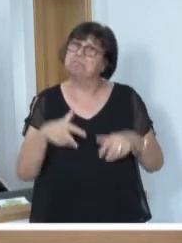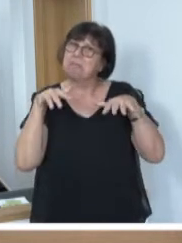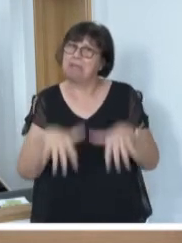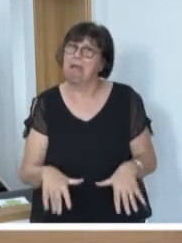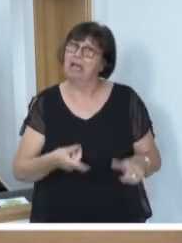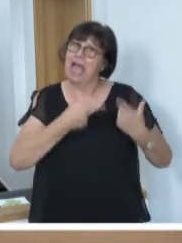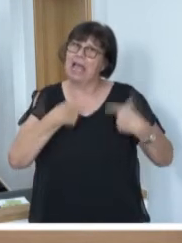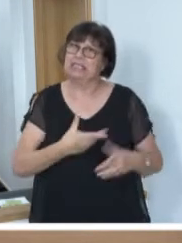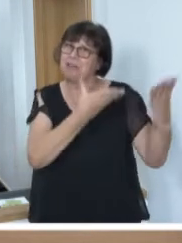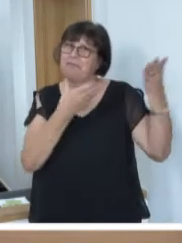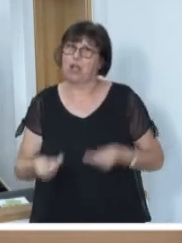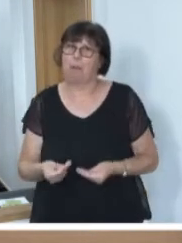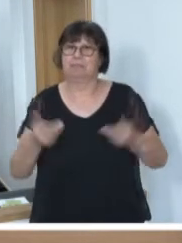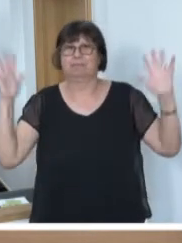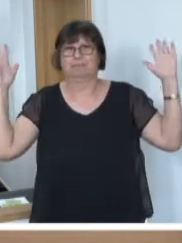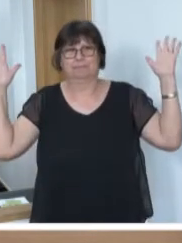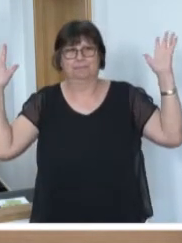Herzlich willkommen.